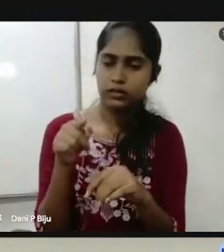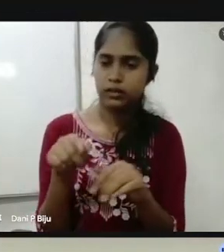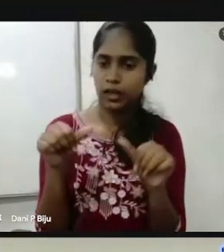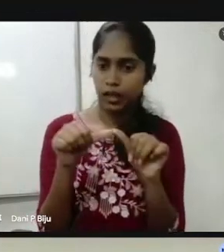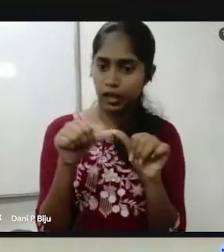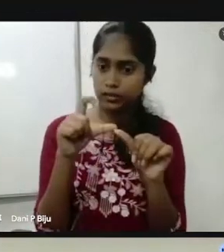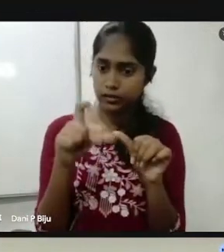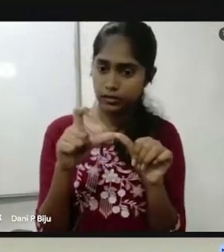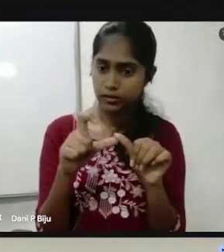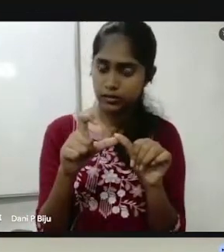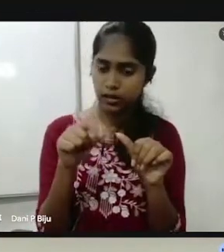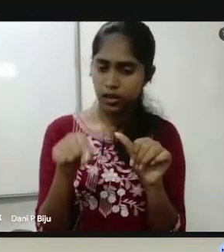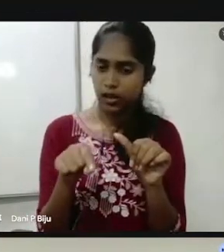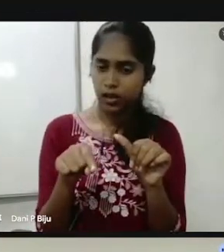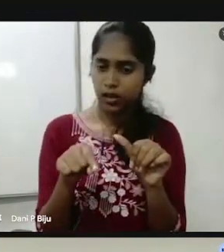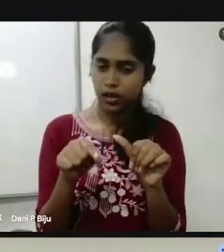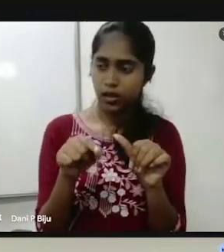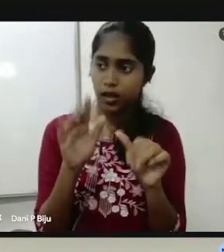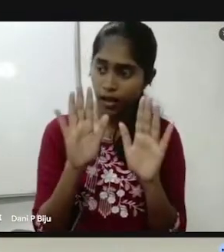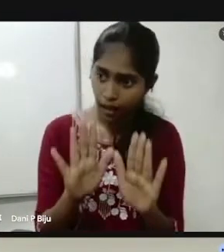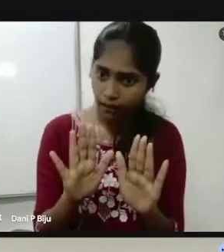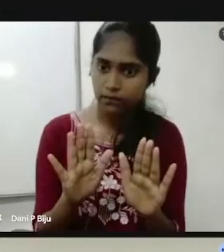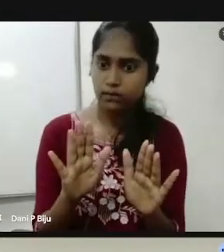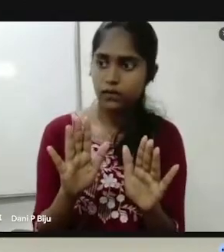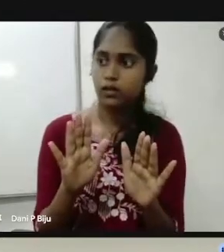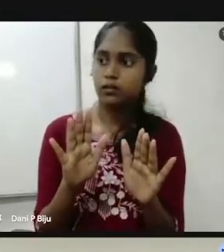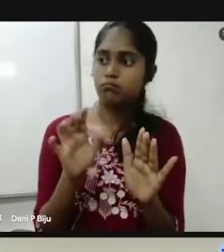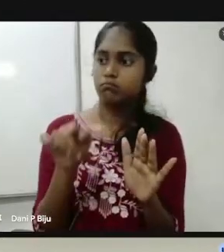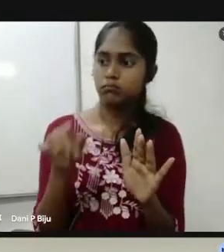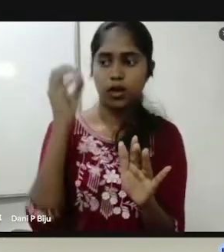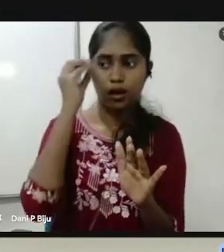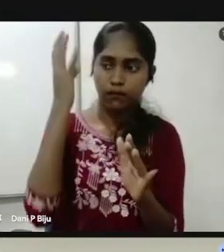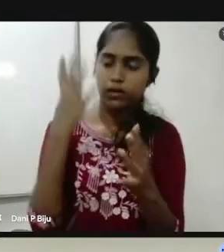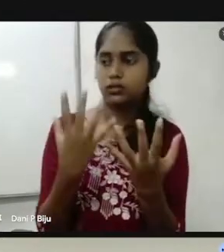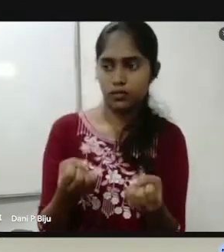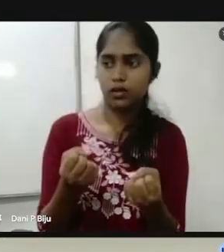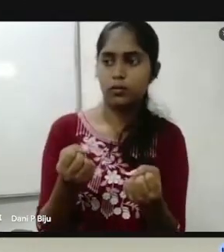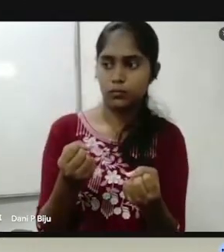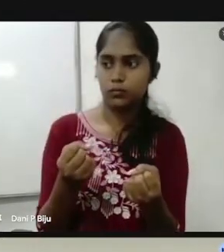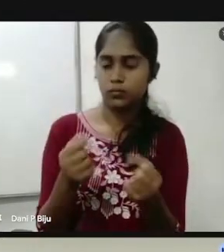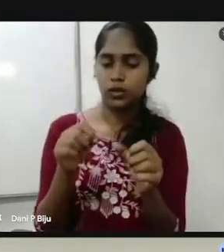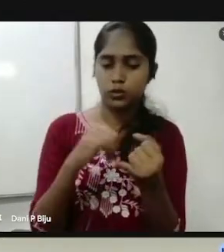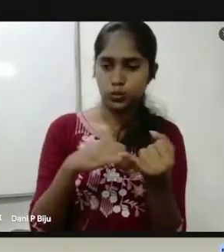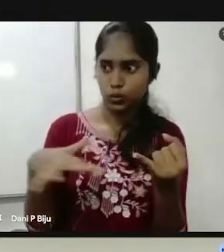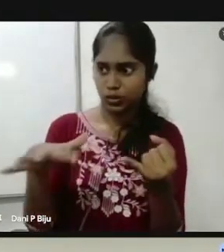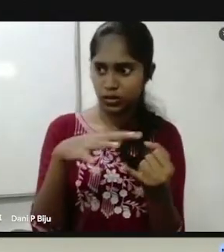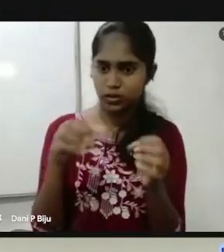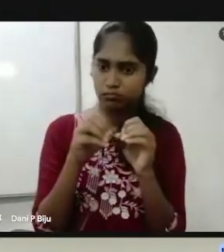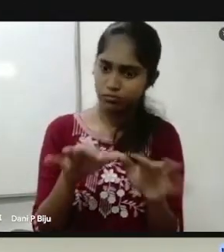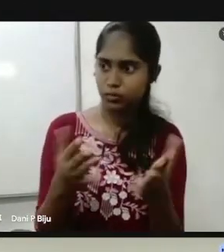പറ്റി ഒരു അവയർനെസ് എനിക്ക് തോന്നുന്നു ഒരു സോഷ്യൽ വർക്കറിന് ഡെഫിനറ്റ്ലി കൊടുക്കാനായിട്ട് പറ്റും. സോ ഐ തിങ്ക് അവിടെ നിങ്ങൾക്കൊരു റോൾ ഉണ്ട്. രണ്ടാമത്തത്,